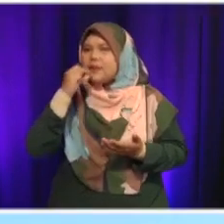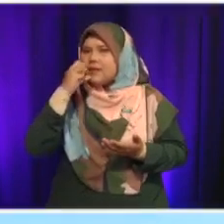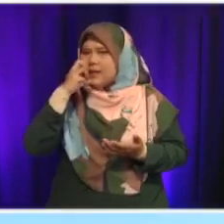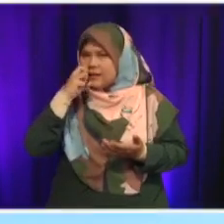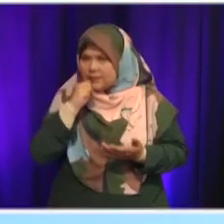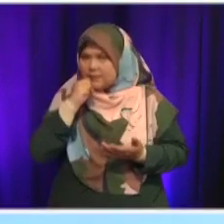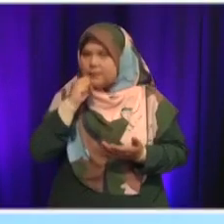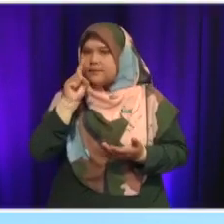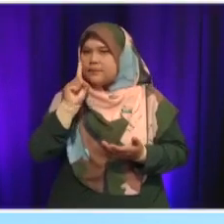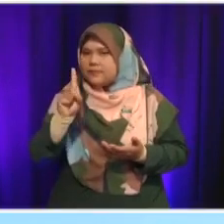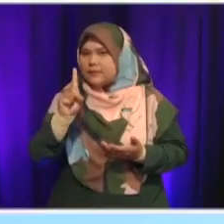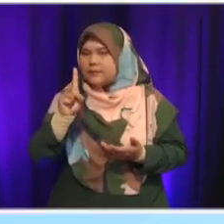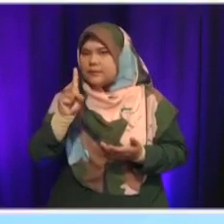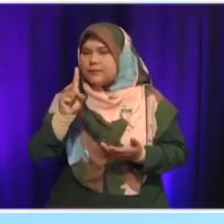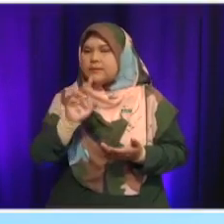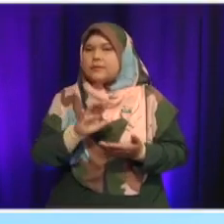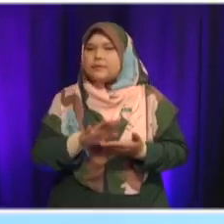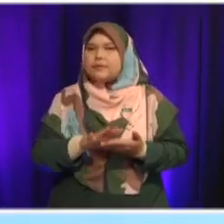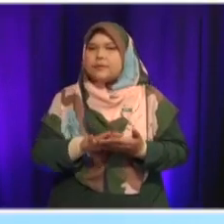gigitan yang pertama